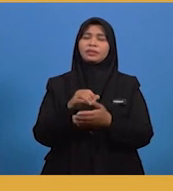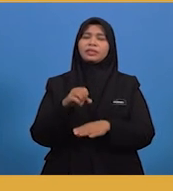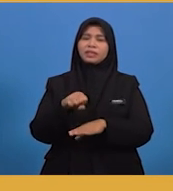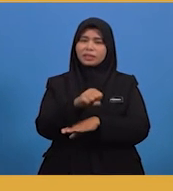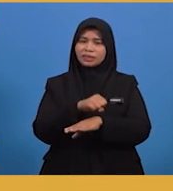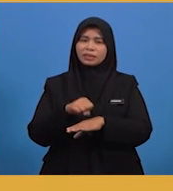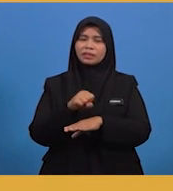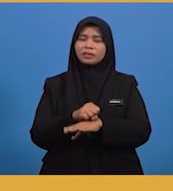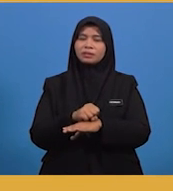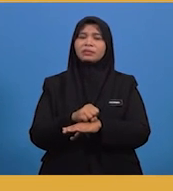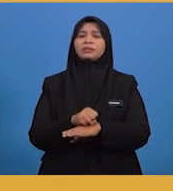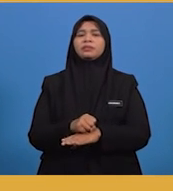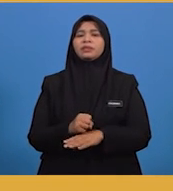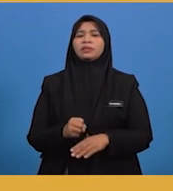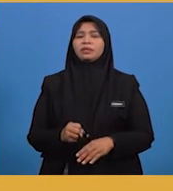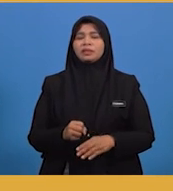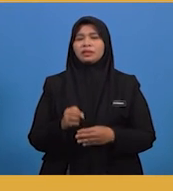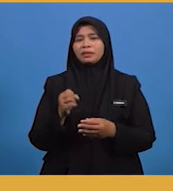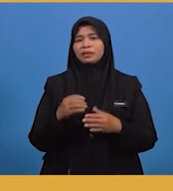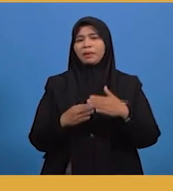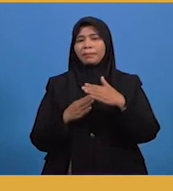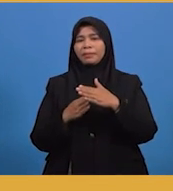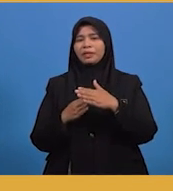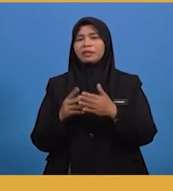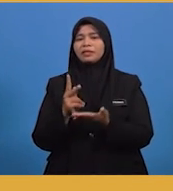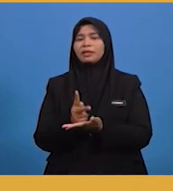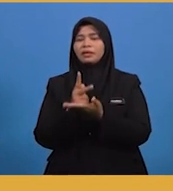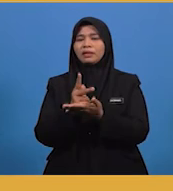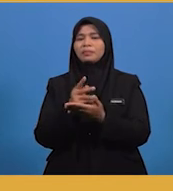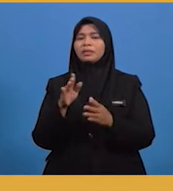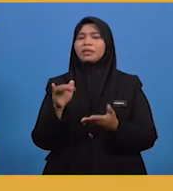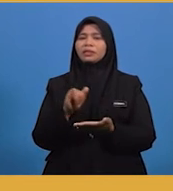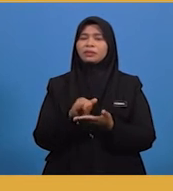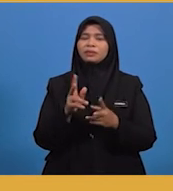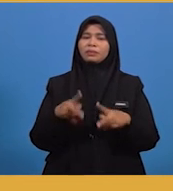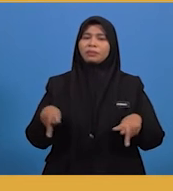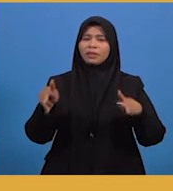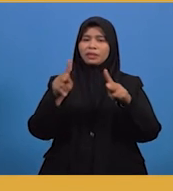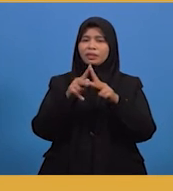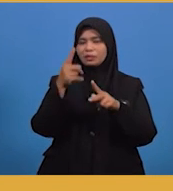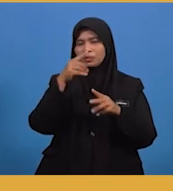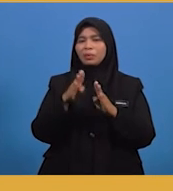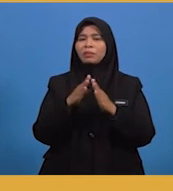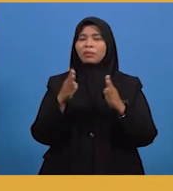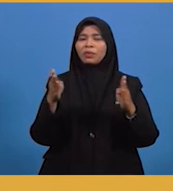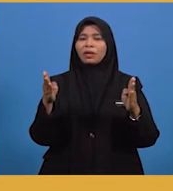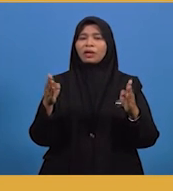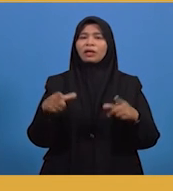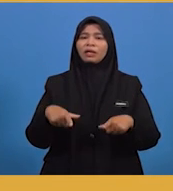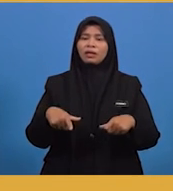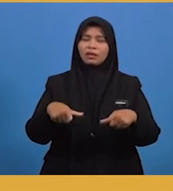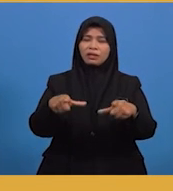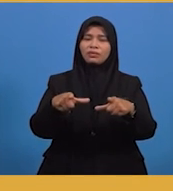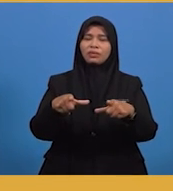Penguasaan terhadap pangkalan tentera laut tersebut penting untuk membuka laluan penguasaan